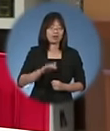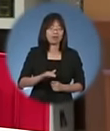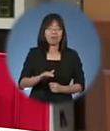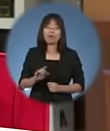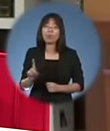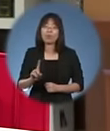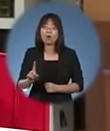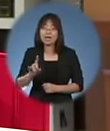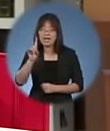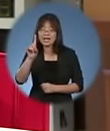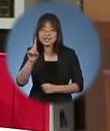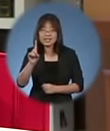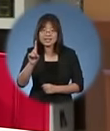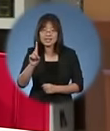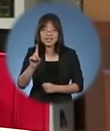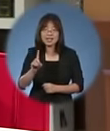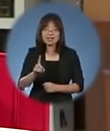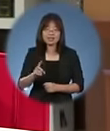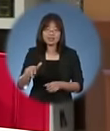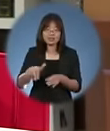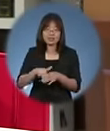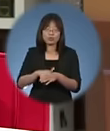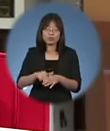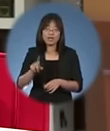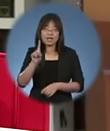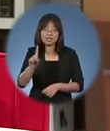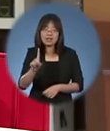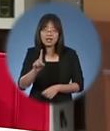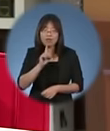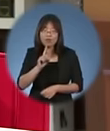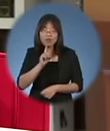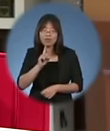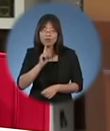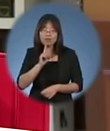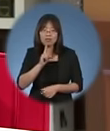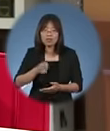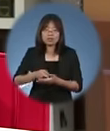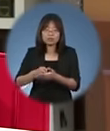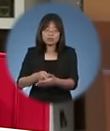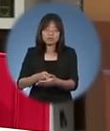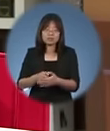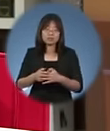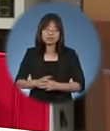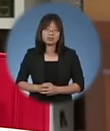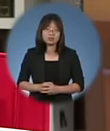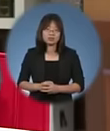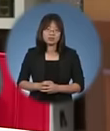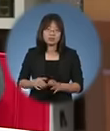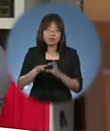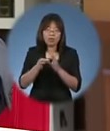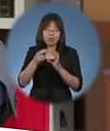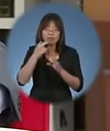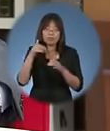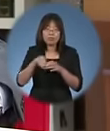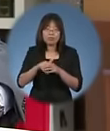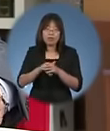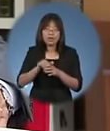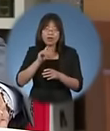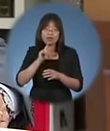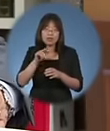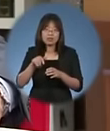어떤 하나의 종교, 하나의 언어를 주장을 한다면은, 거기에 속하지 않은 문화권,